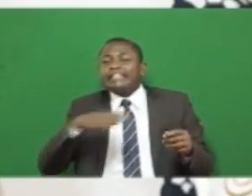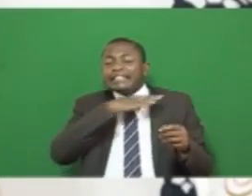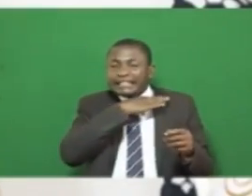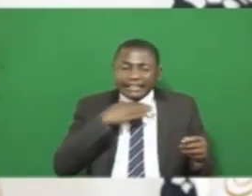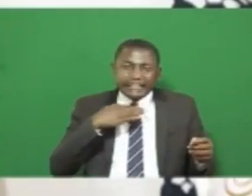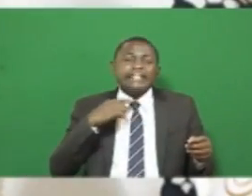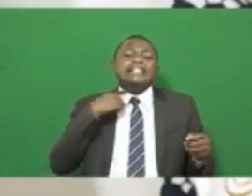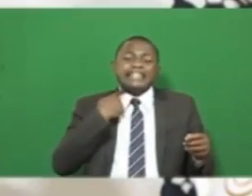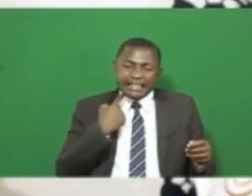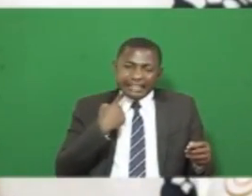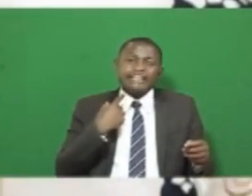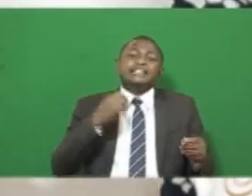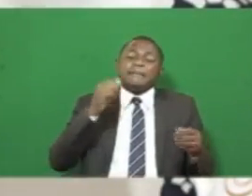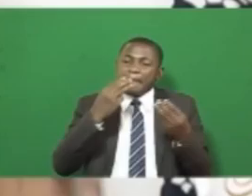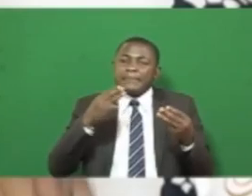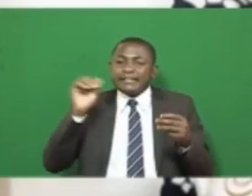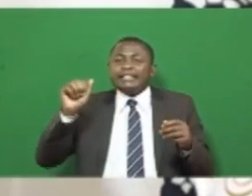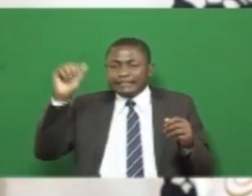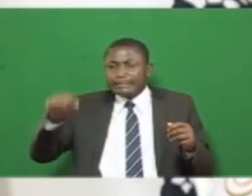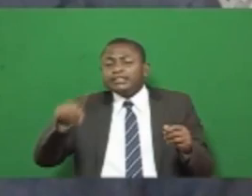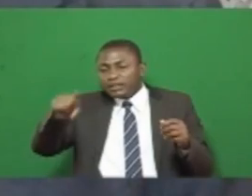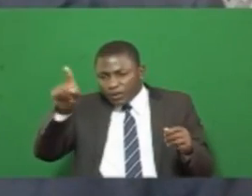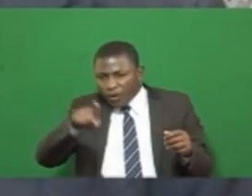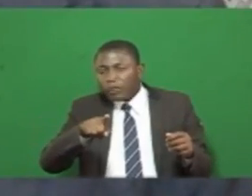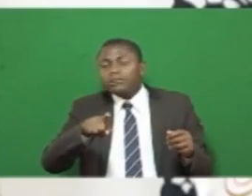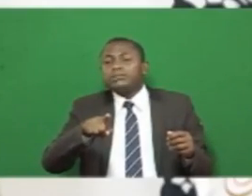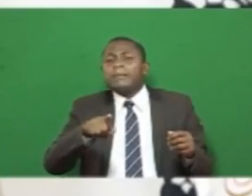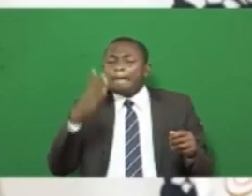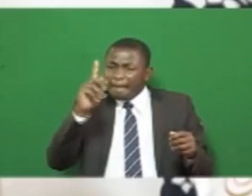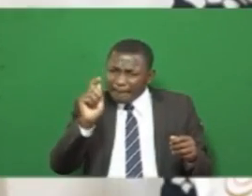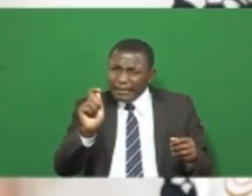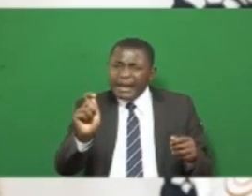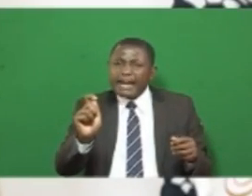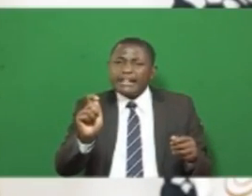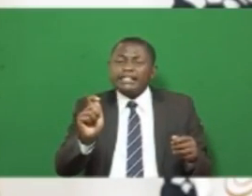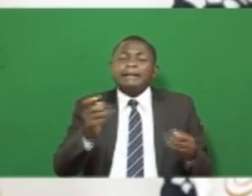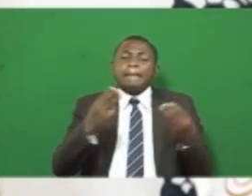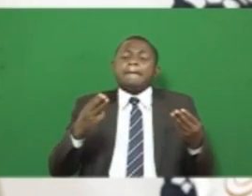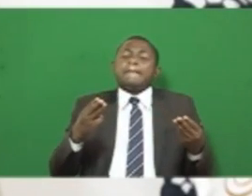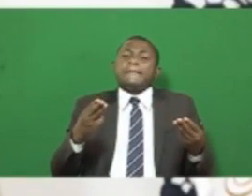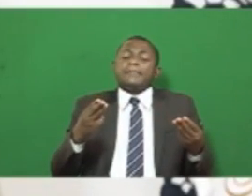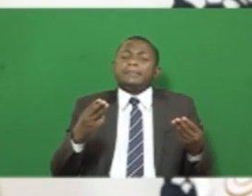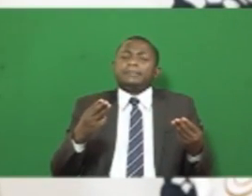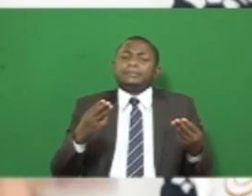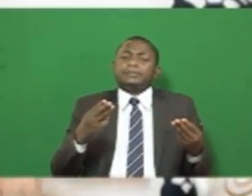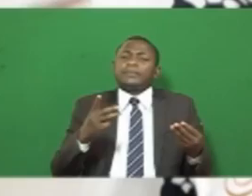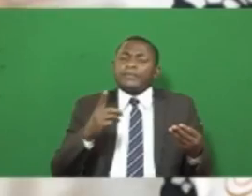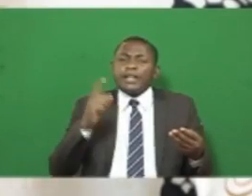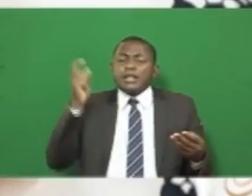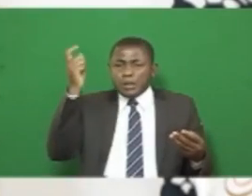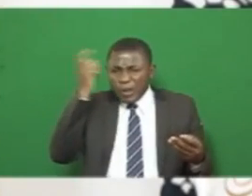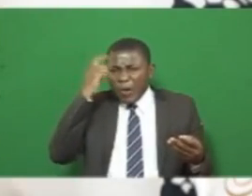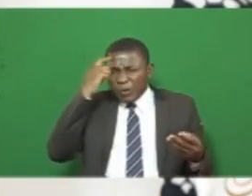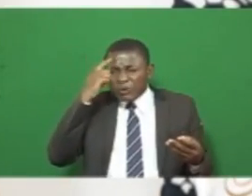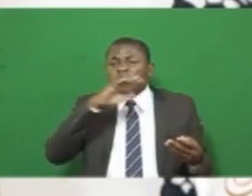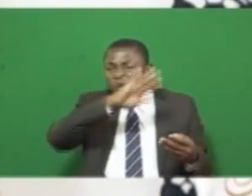vasinganamati alright vanotoziva kuti mitemo inofanira kuchengetwa alright but vanoenda kuchechi manje vanoziva kuti imwe yese